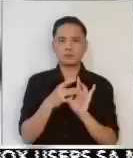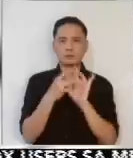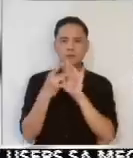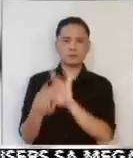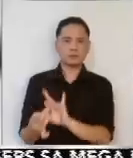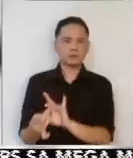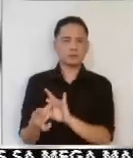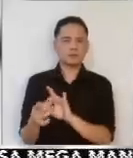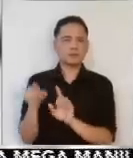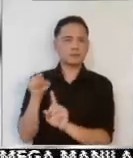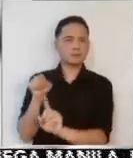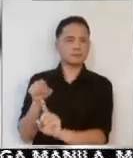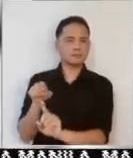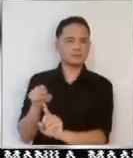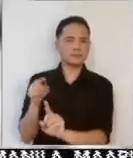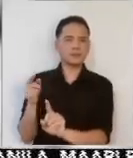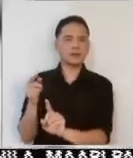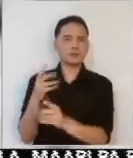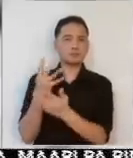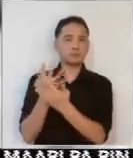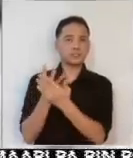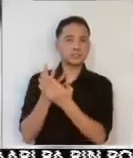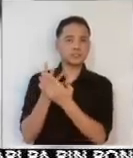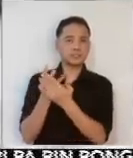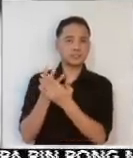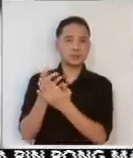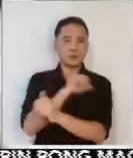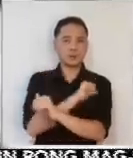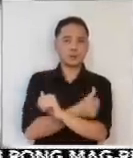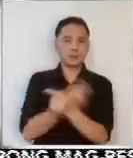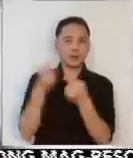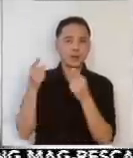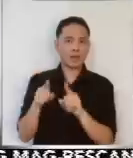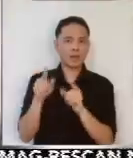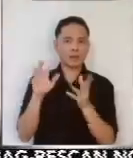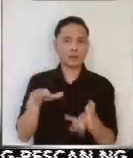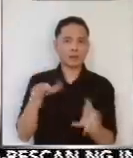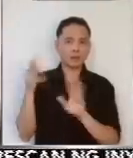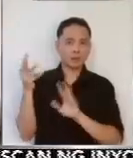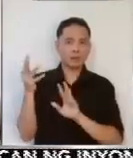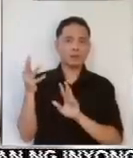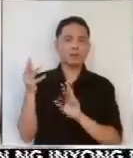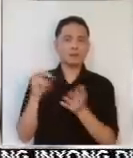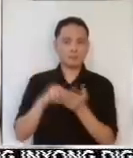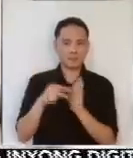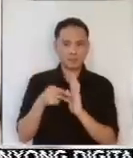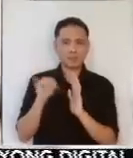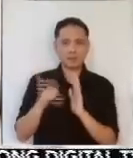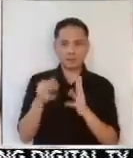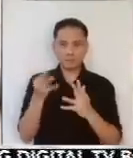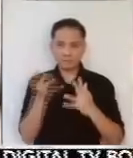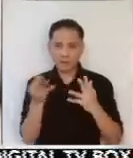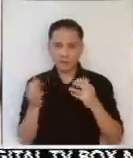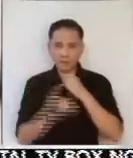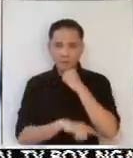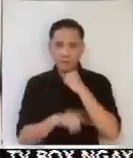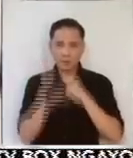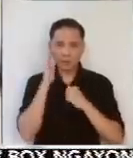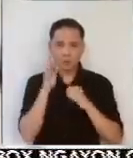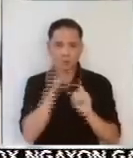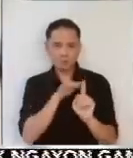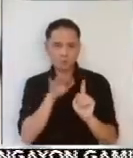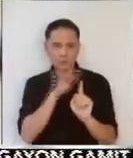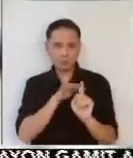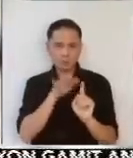yung ating prison authority sa pag-compute ng kanyang DCTA. Sa tingin ng dating UP law din na si Pacifico